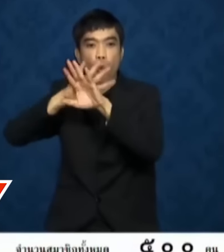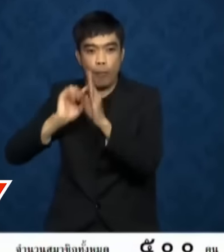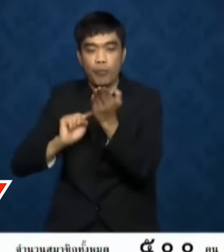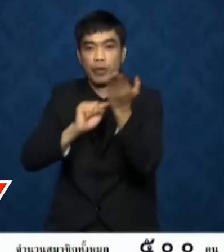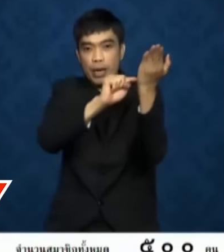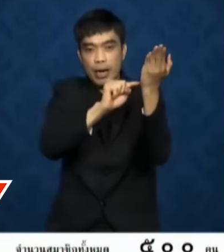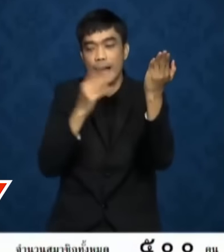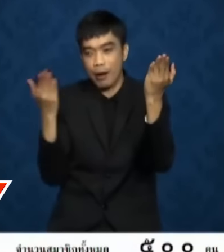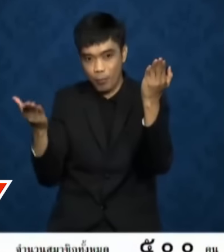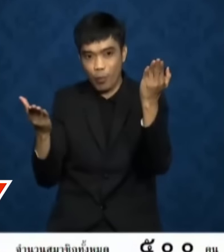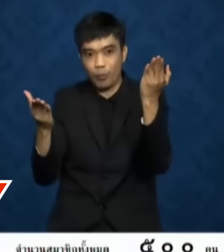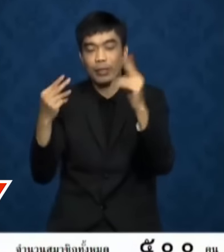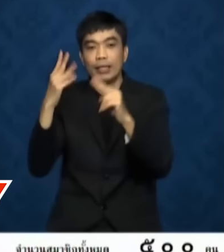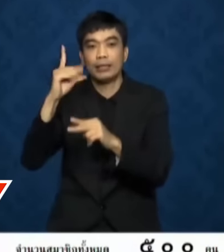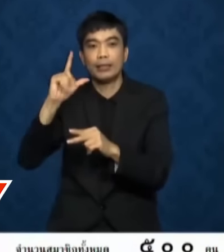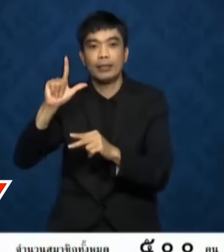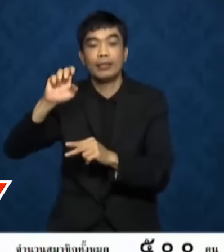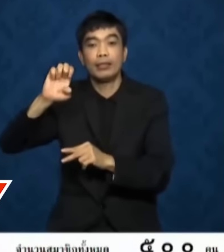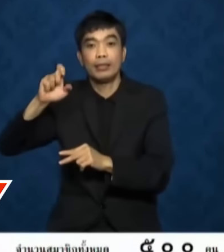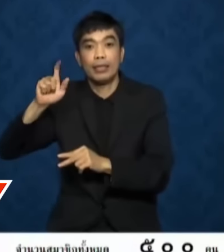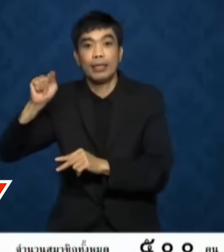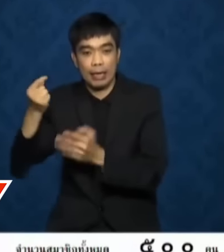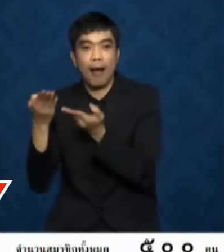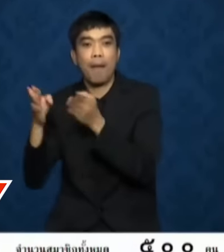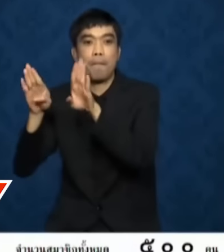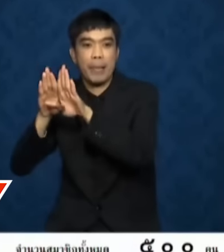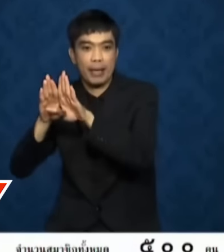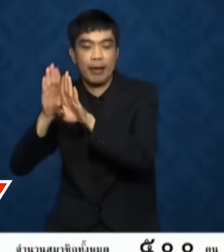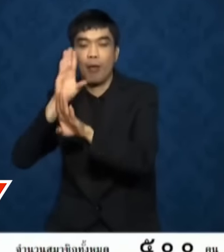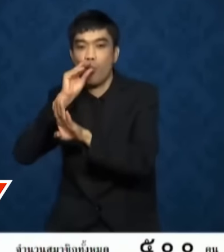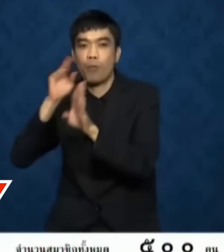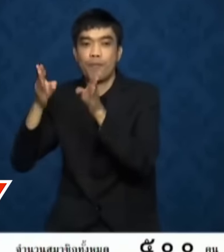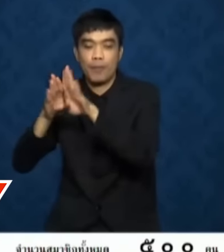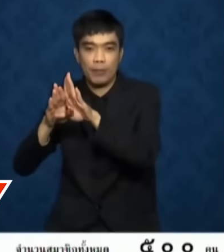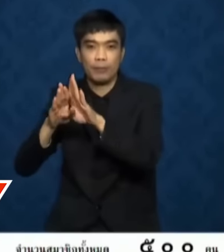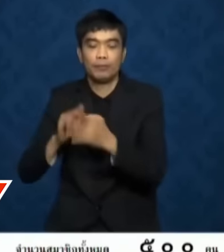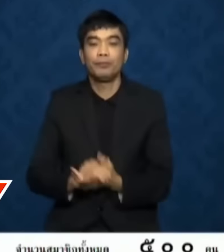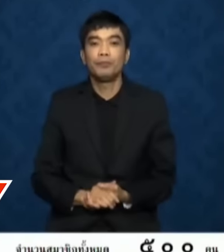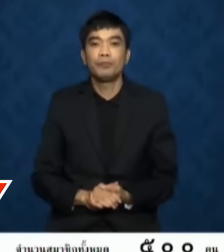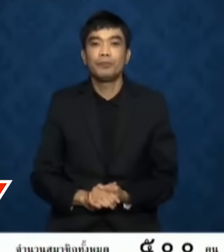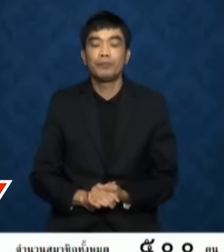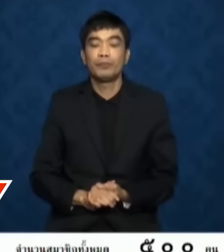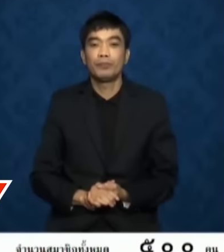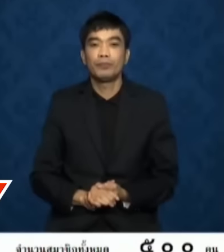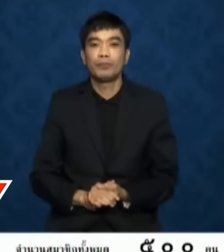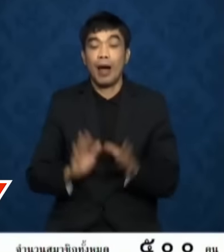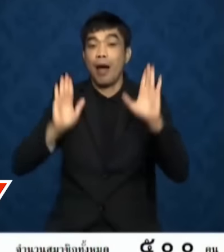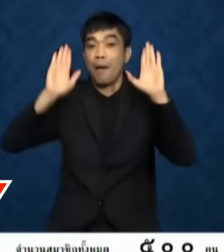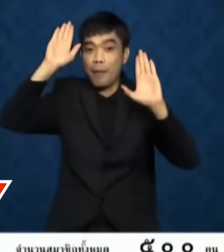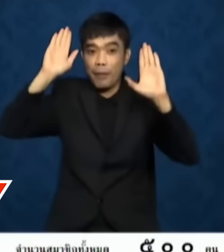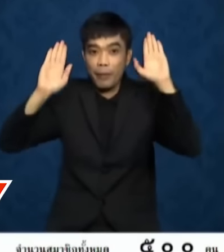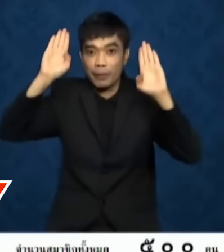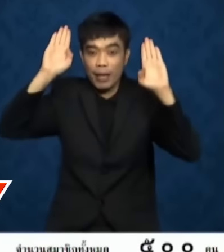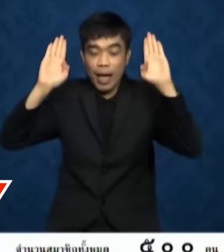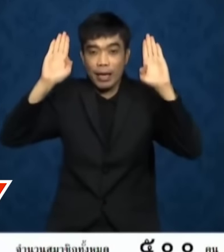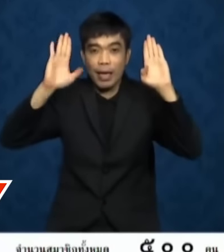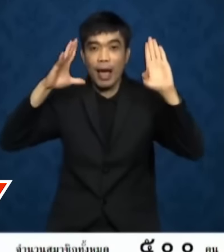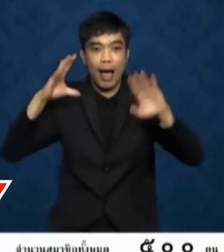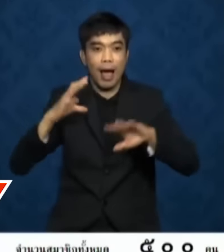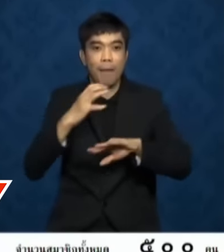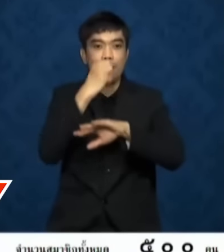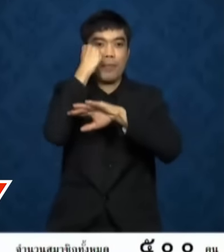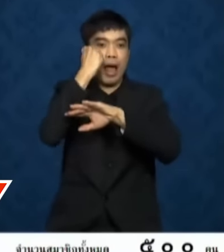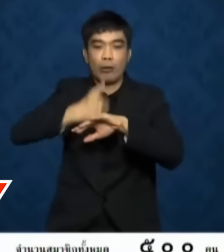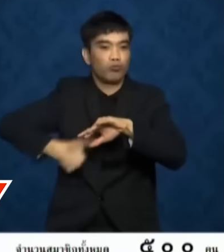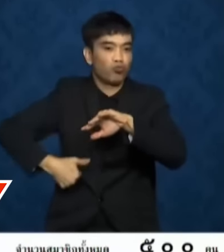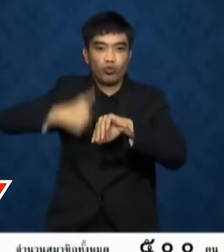อีกทีหนึ่งท่านประธานครับในระบอบประชาธิปไตยที่อำนาจสูงสุดเป็นของประชาชนรัฐจำเป็นครับที่จะต้องมองและปฏิบัติกับประ